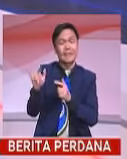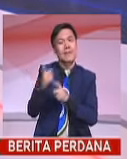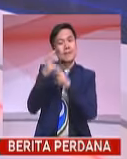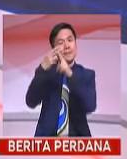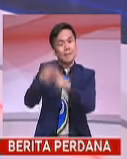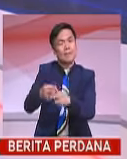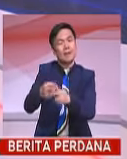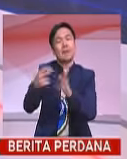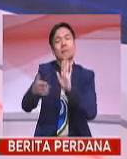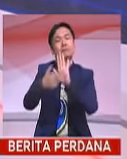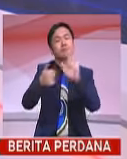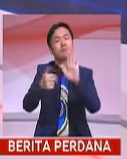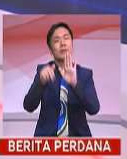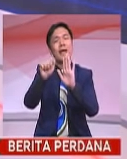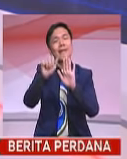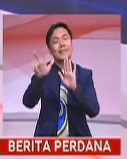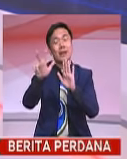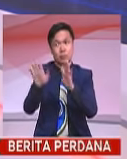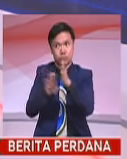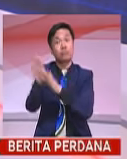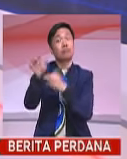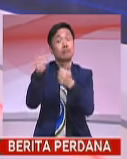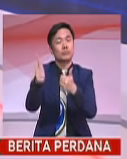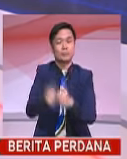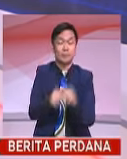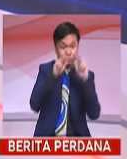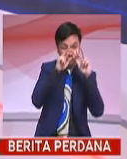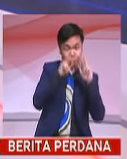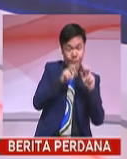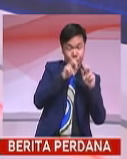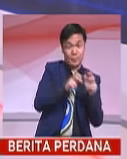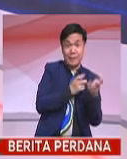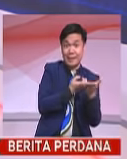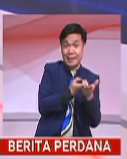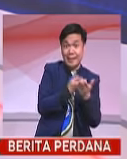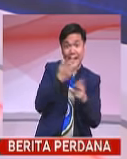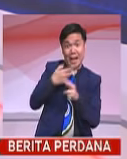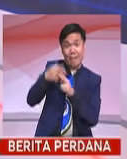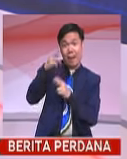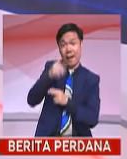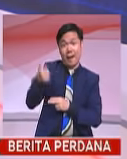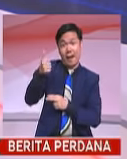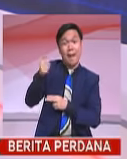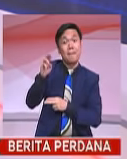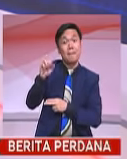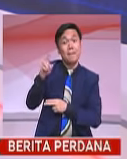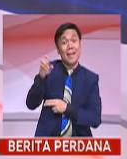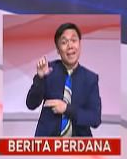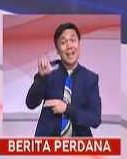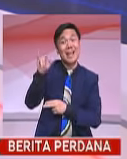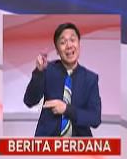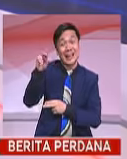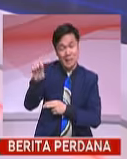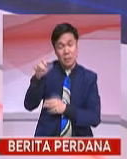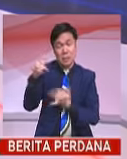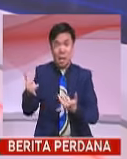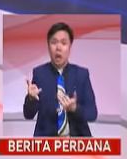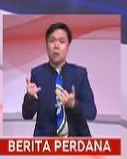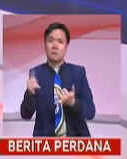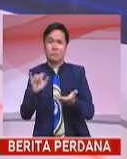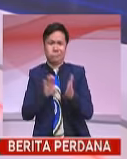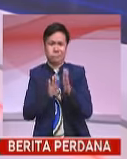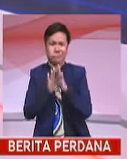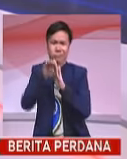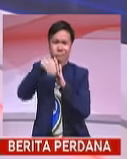dengan unjuran yang stabil. Menurut penganalisis ekonomi, Dato' Dr. Madeline Berma, walaupun berdepan cabaran ekonomi dalam situasi